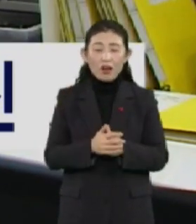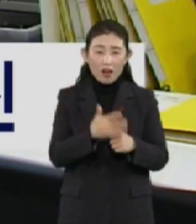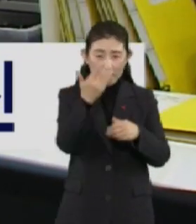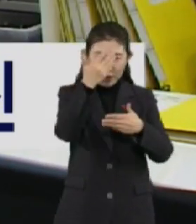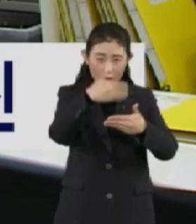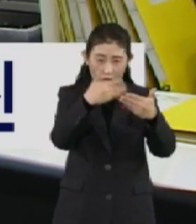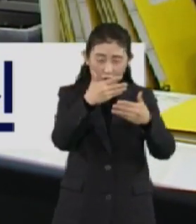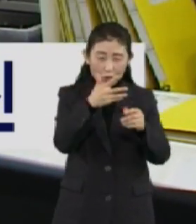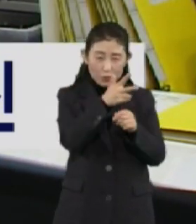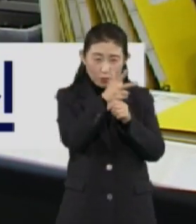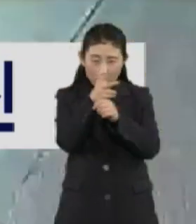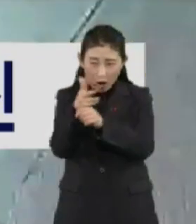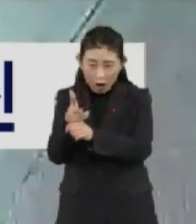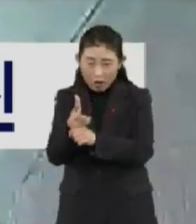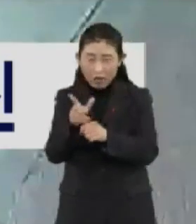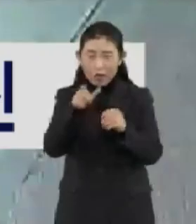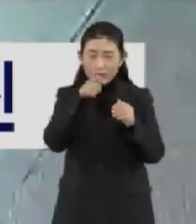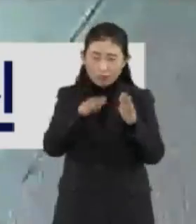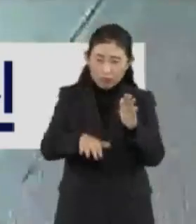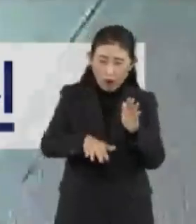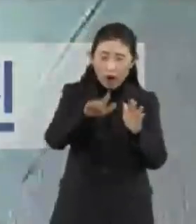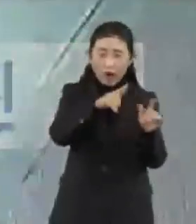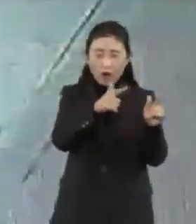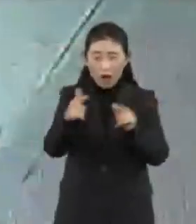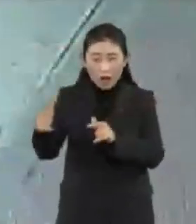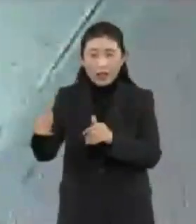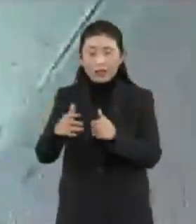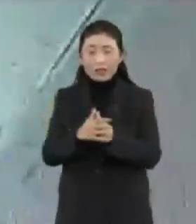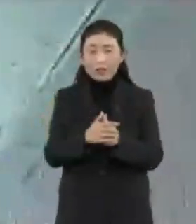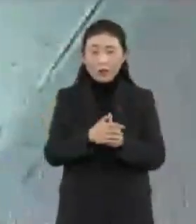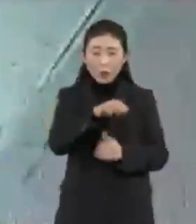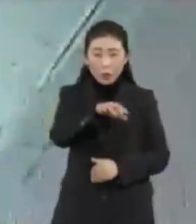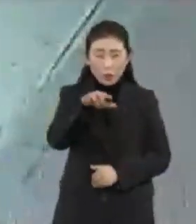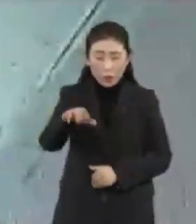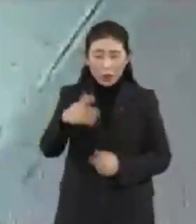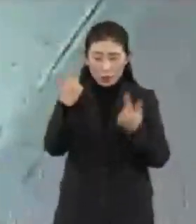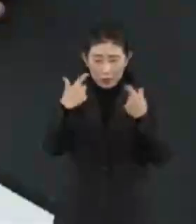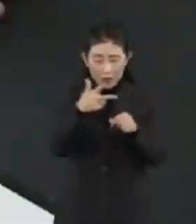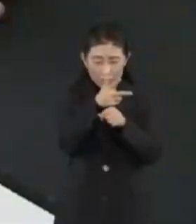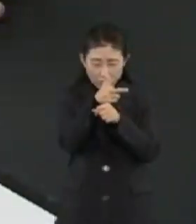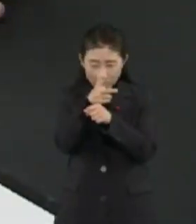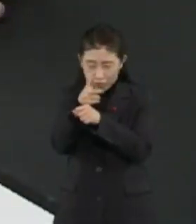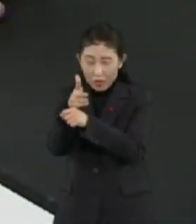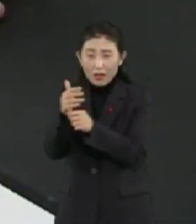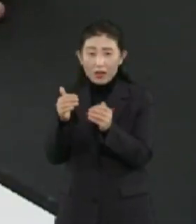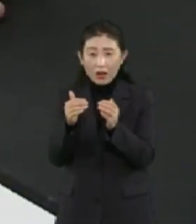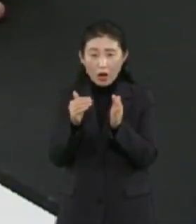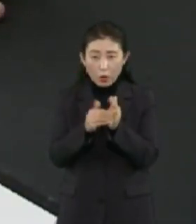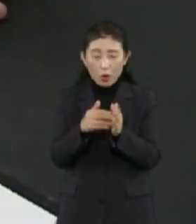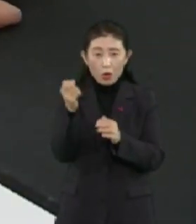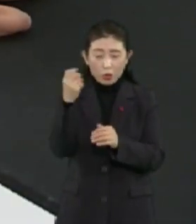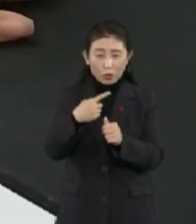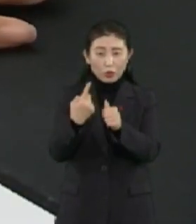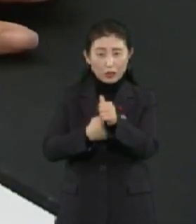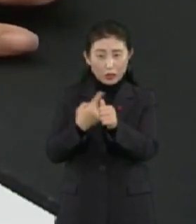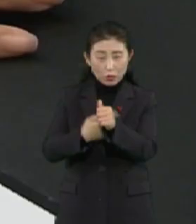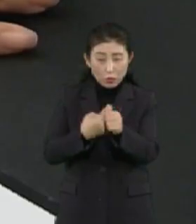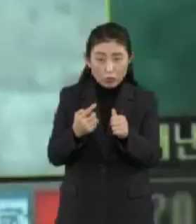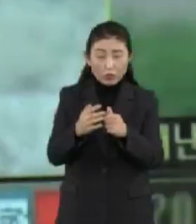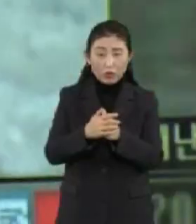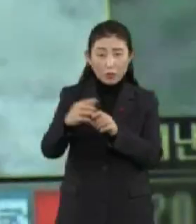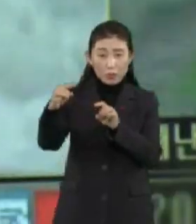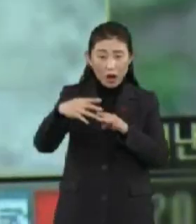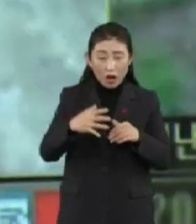영상으로 배수펌프장과 저류지 등 46개 방제시설을 24시간 감시하고 원격 가동으로